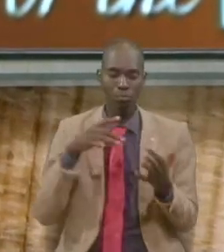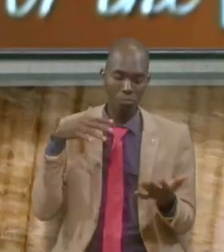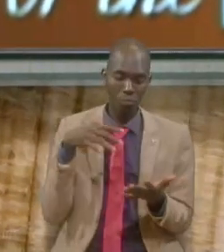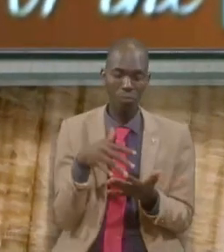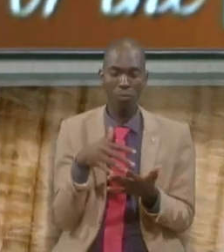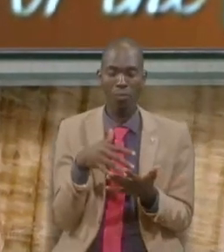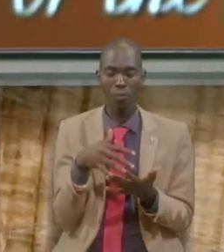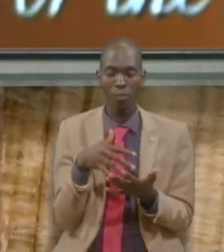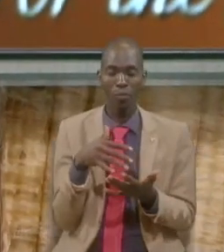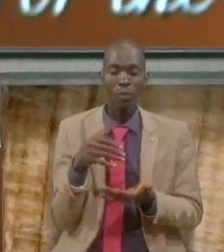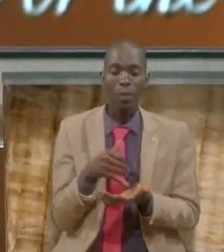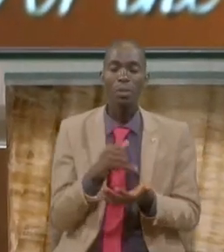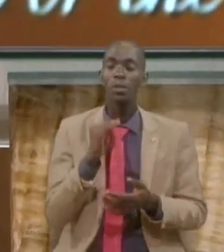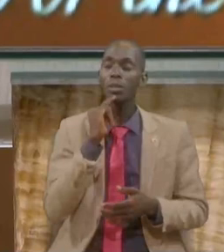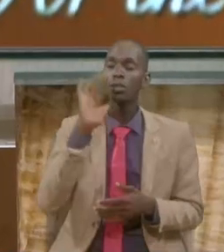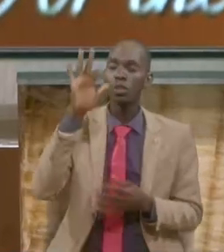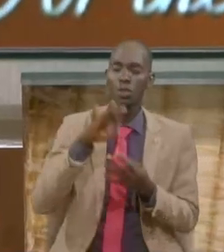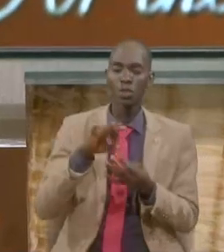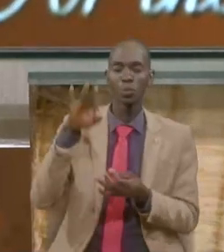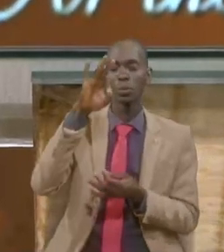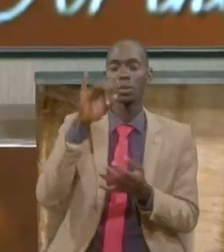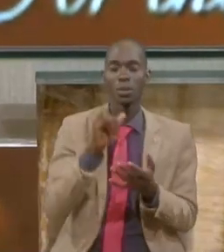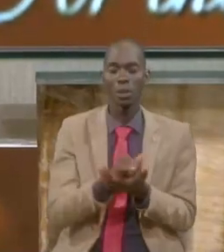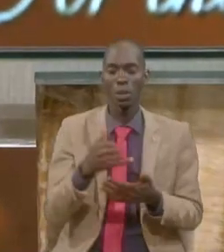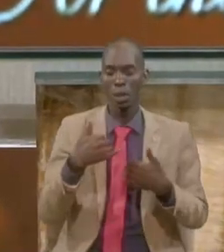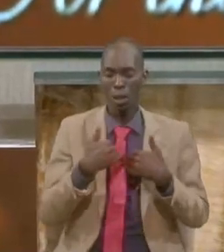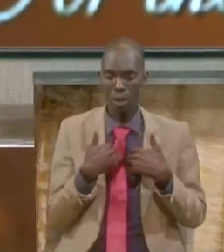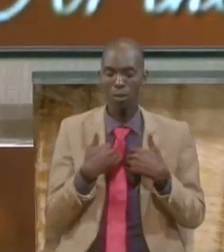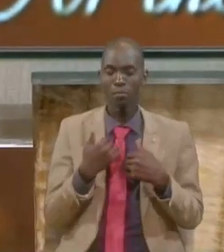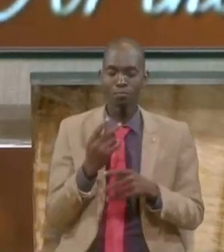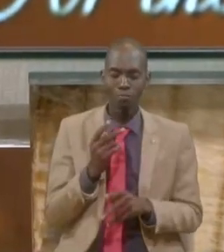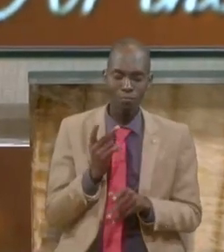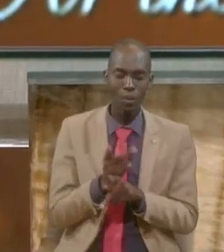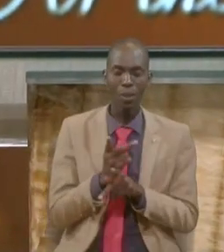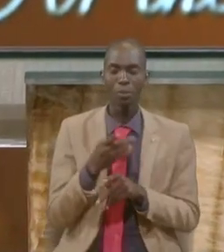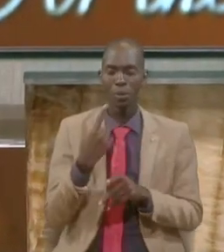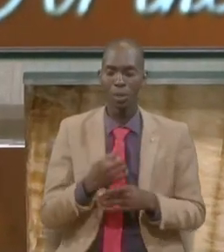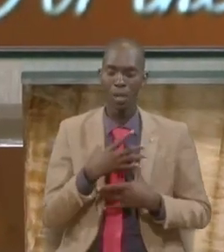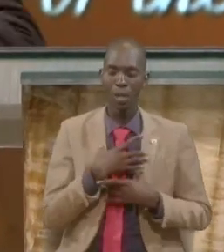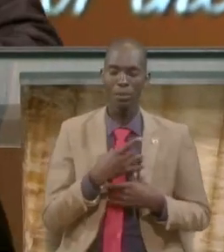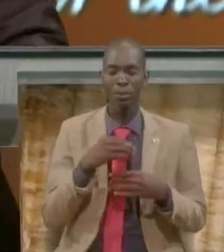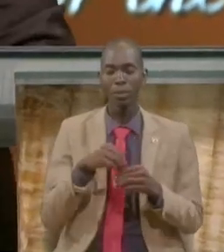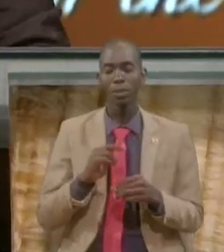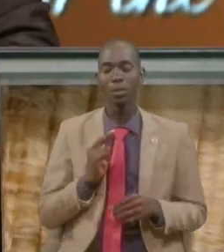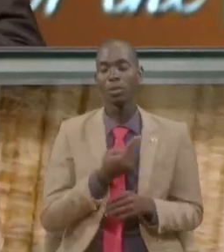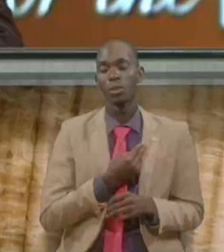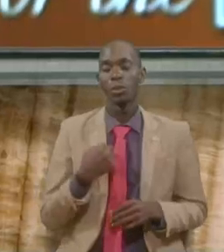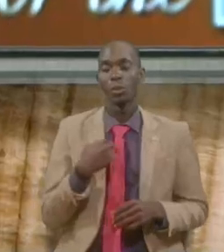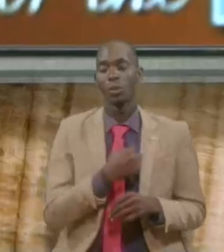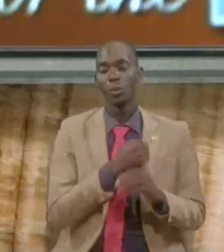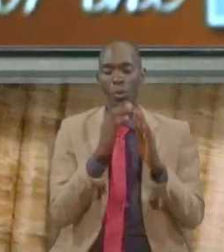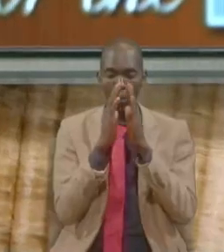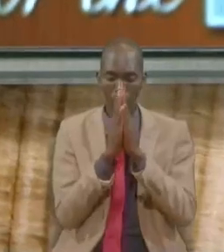à l'étude biblique. C'est ton esprit qui a gardé l'intérêt en nous. Et nous